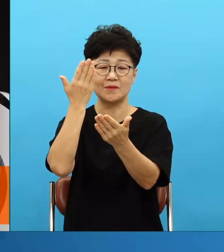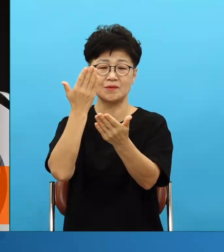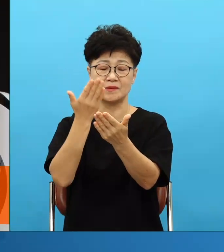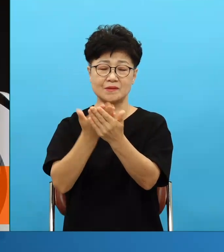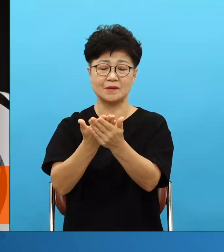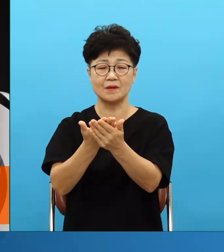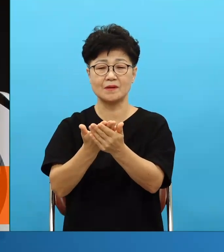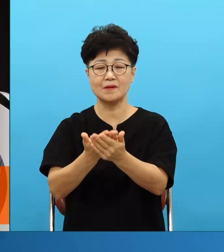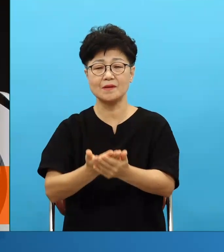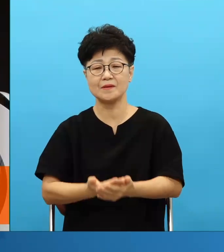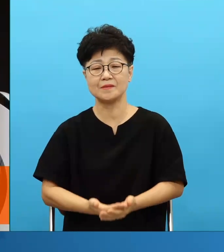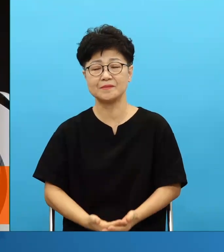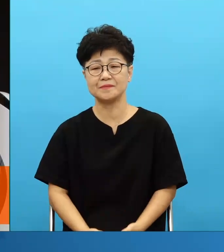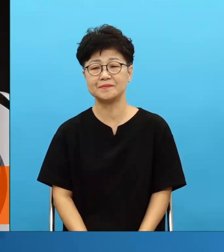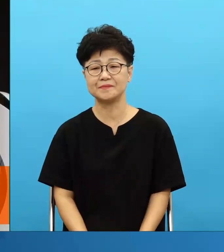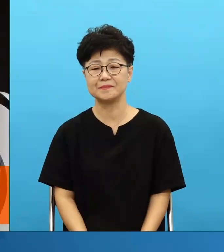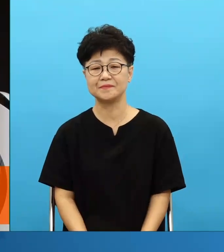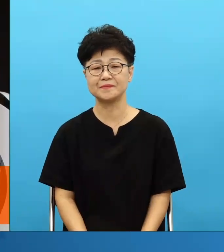넣으시소서.